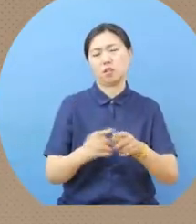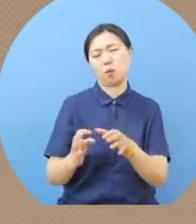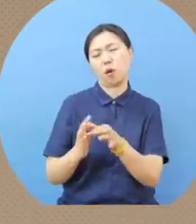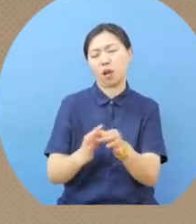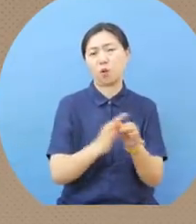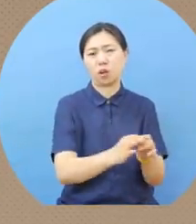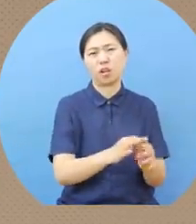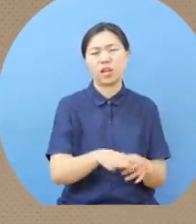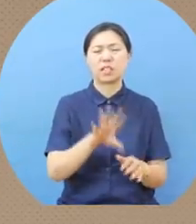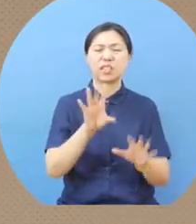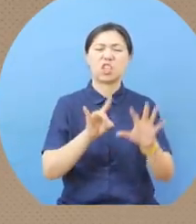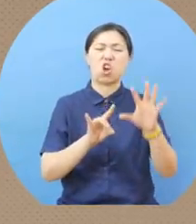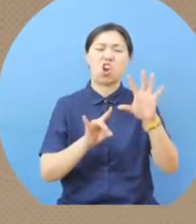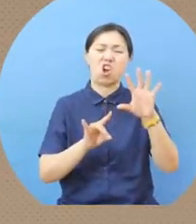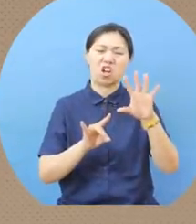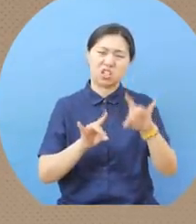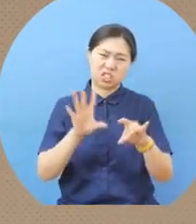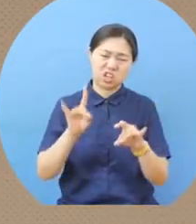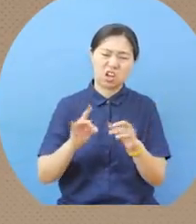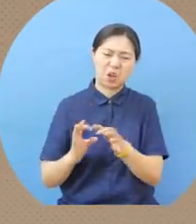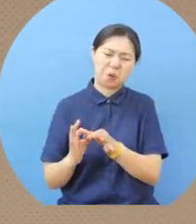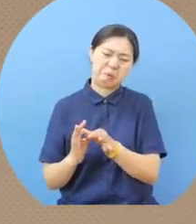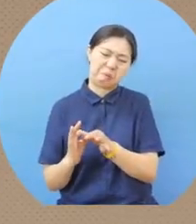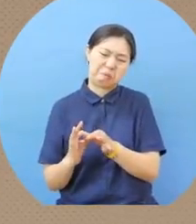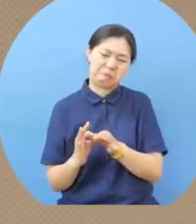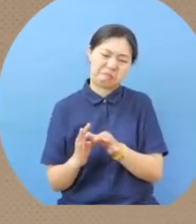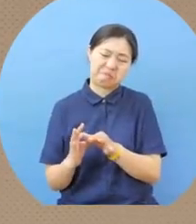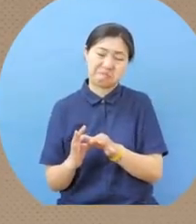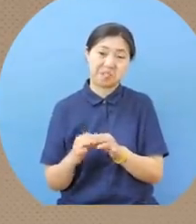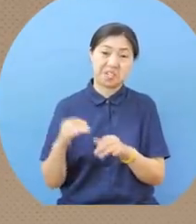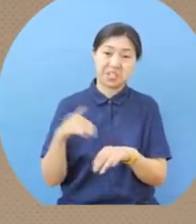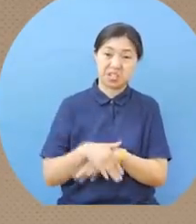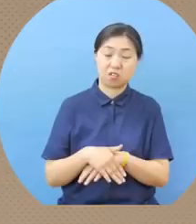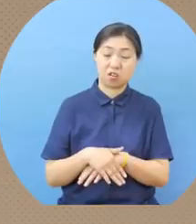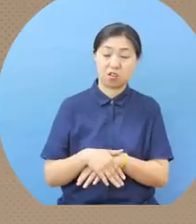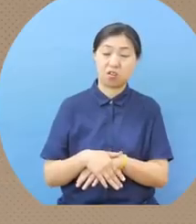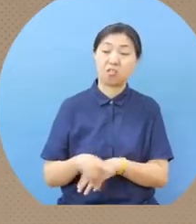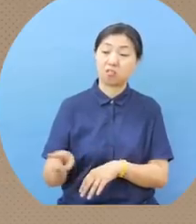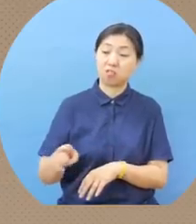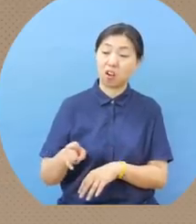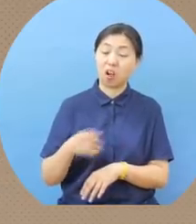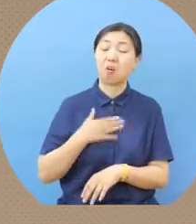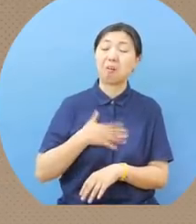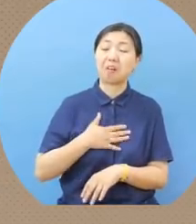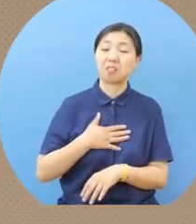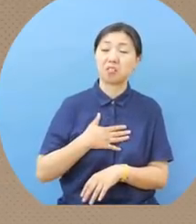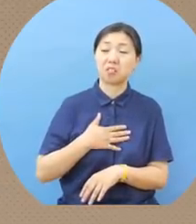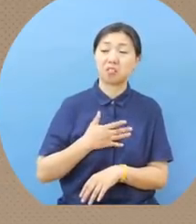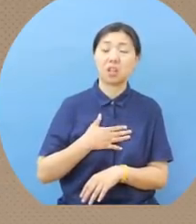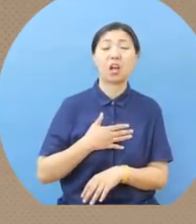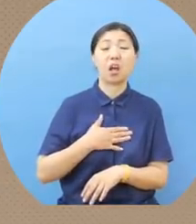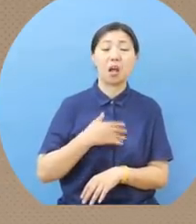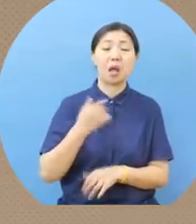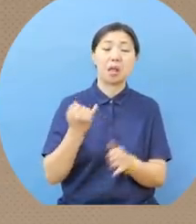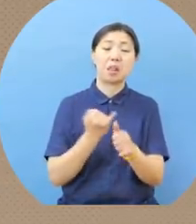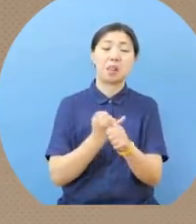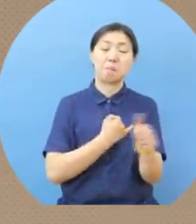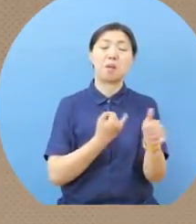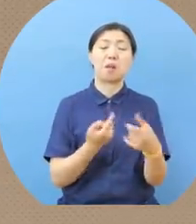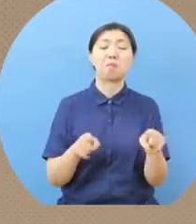자기가 지금 끈 즉 그저 자기 이렇게 지금 그렇게 쓴 빠 카게 오브 레 내가